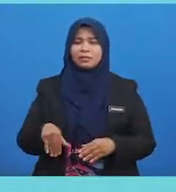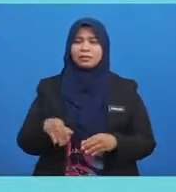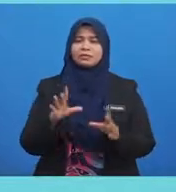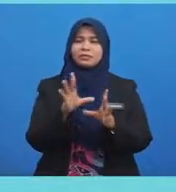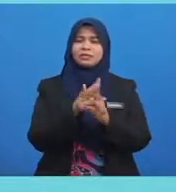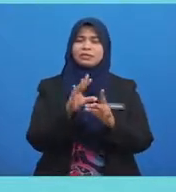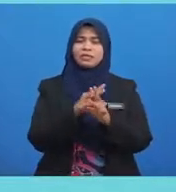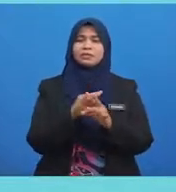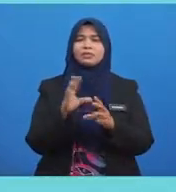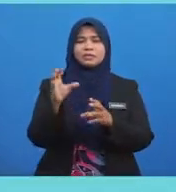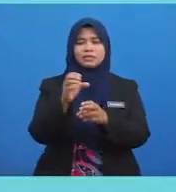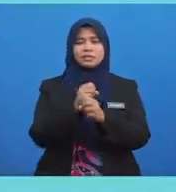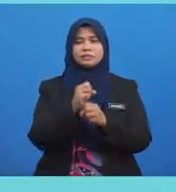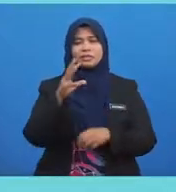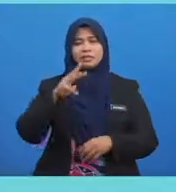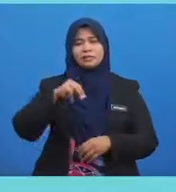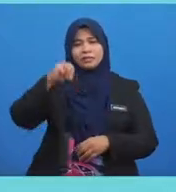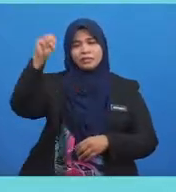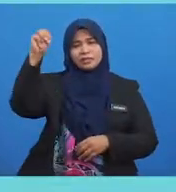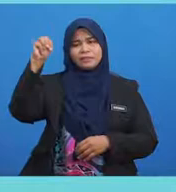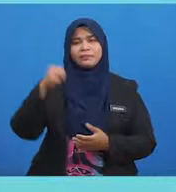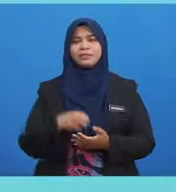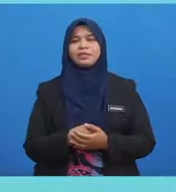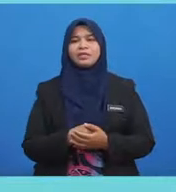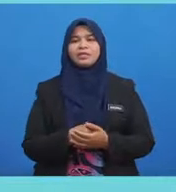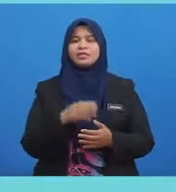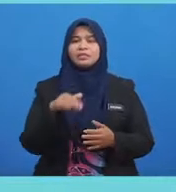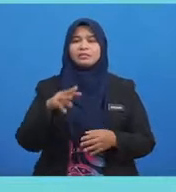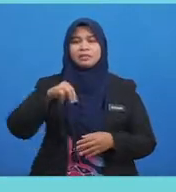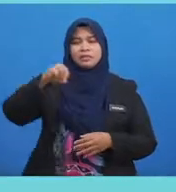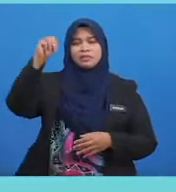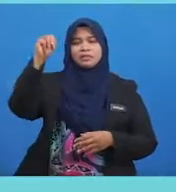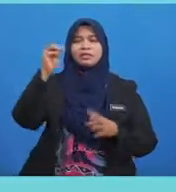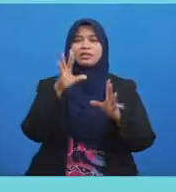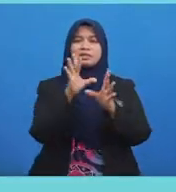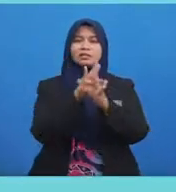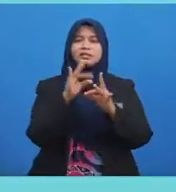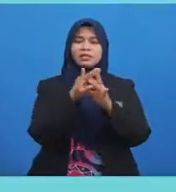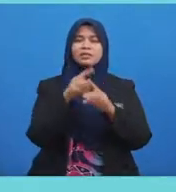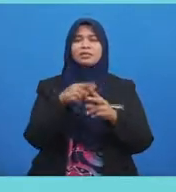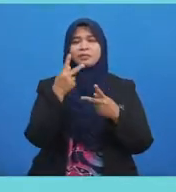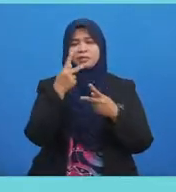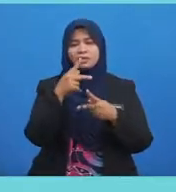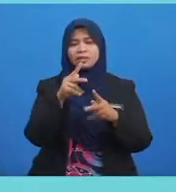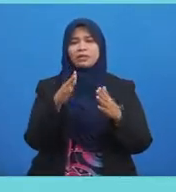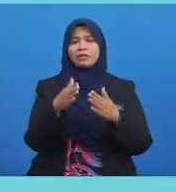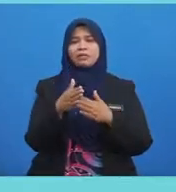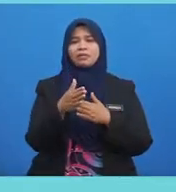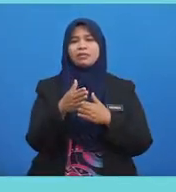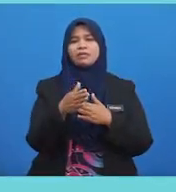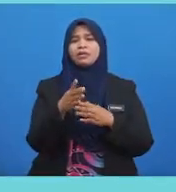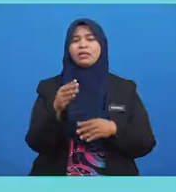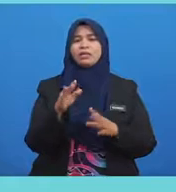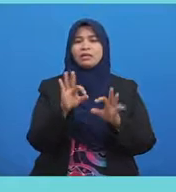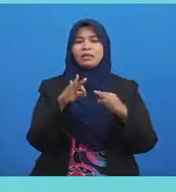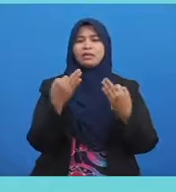Sarawak mencapai kemerdekaan. Sebelum merdeka, Sarawak diperintah oleh rejim